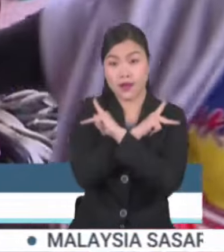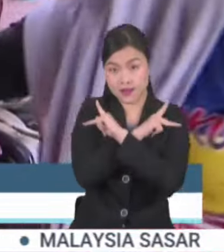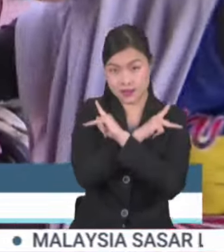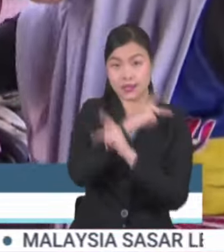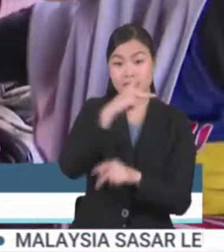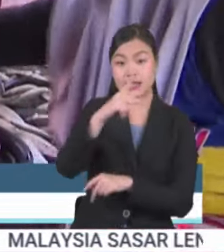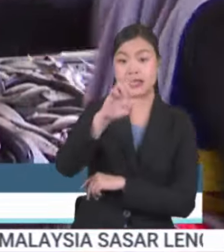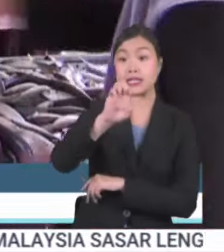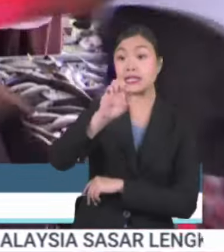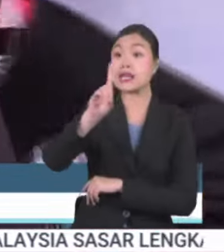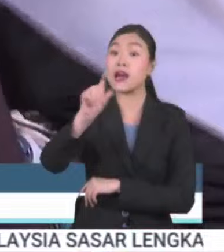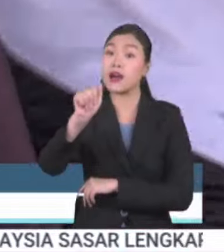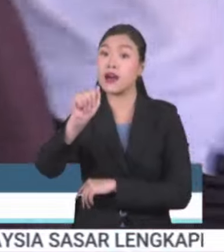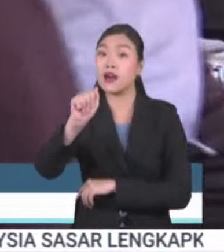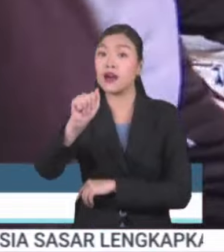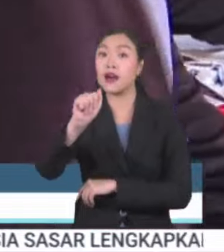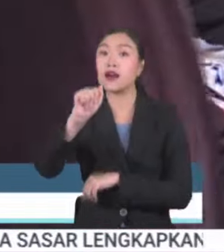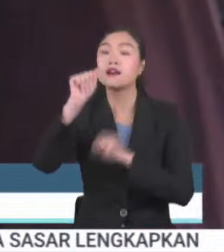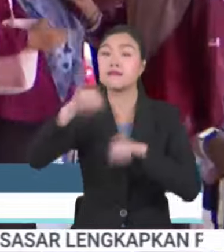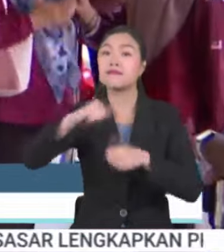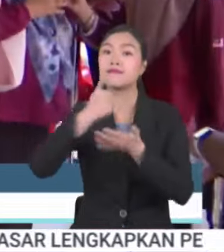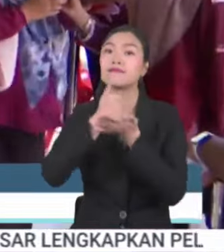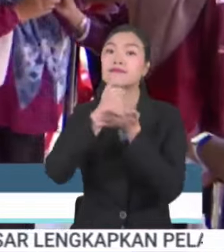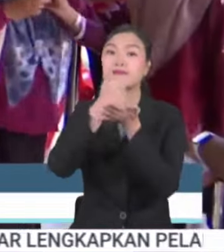dapat menampunglah